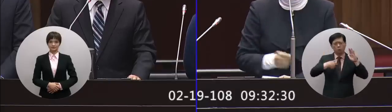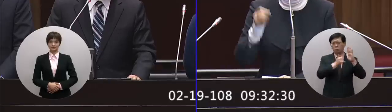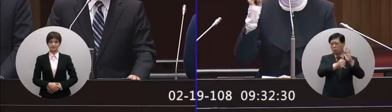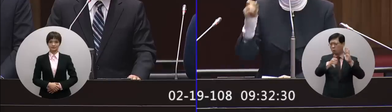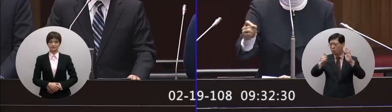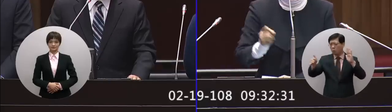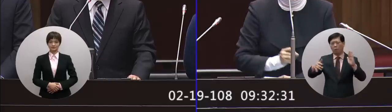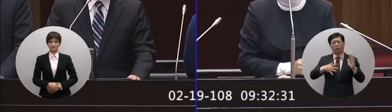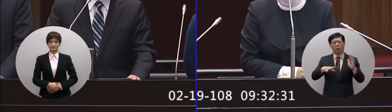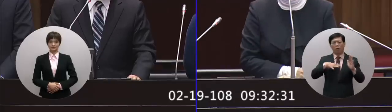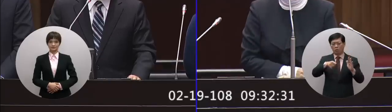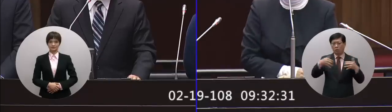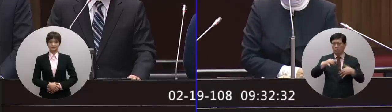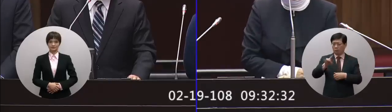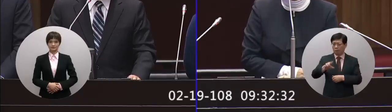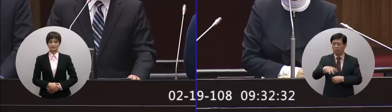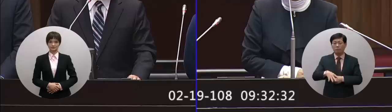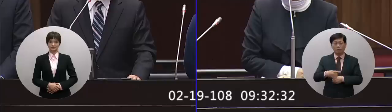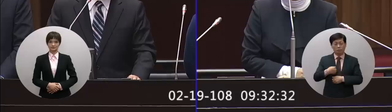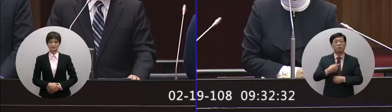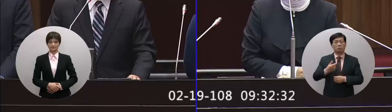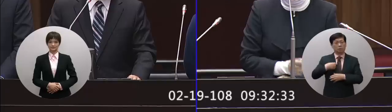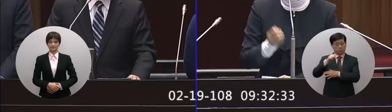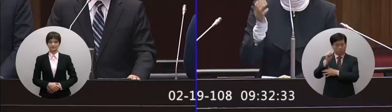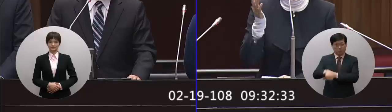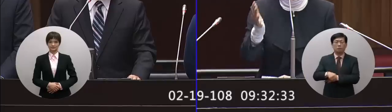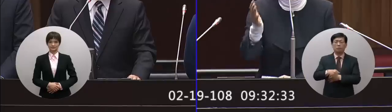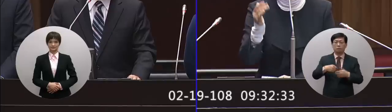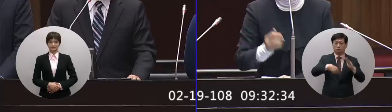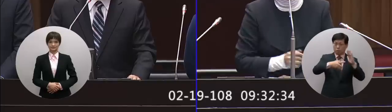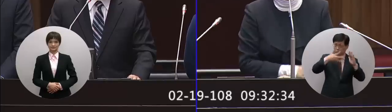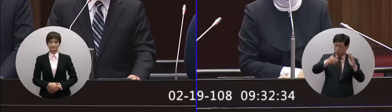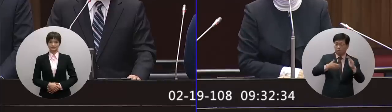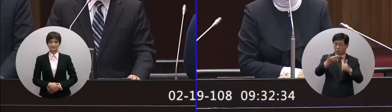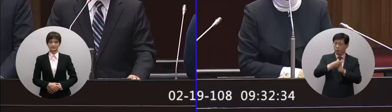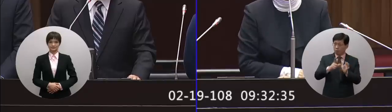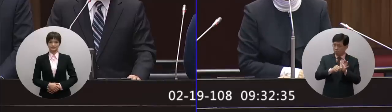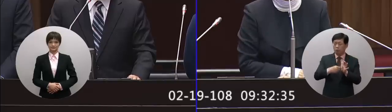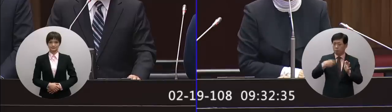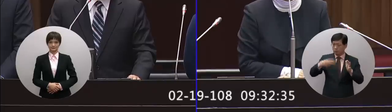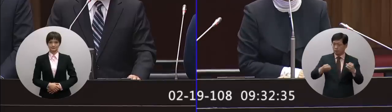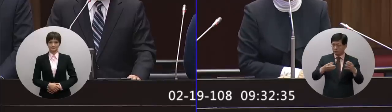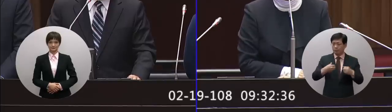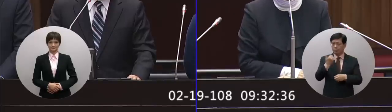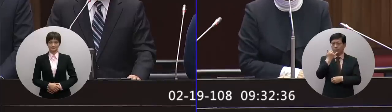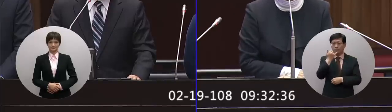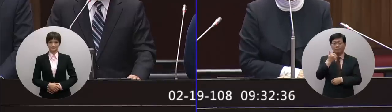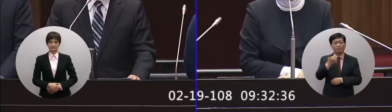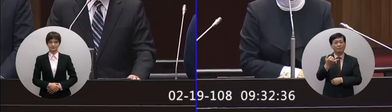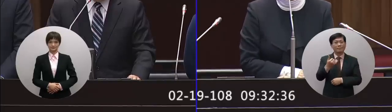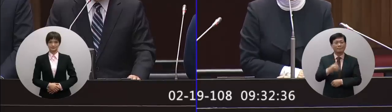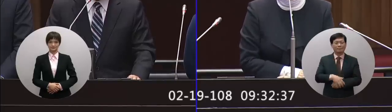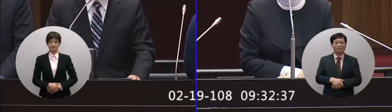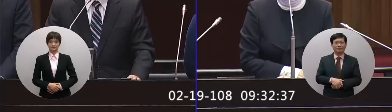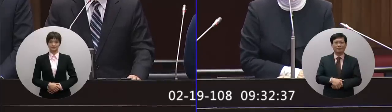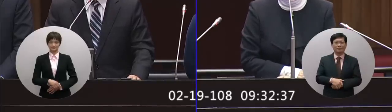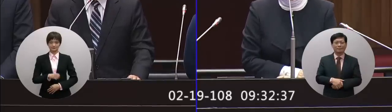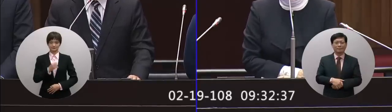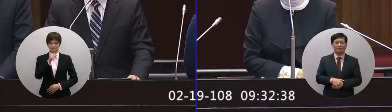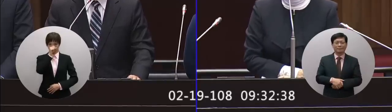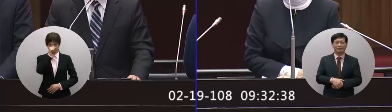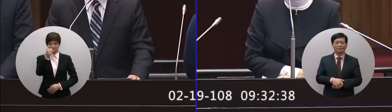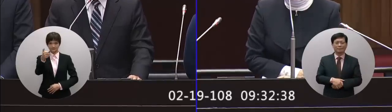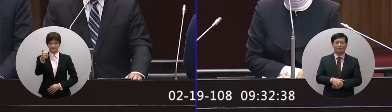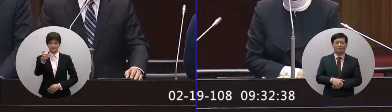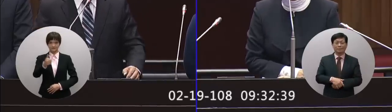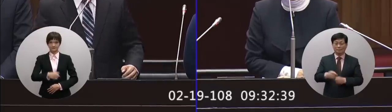部落，我知道问题点在哪里。我也很愿意，院长你拨一点时间给我，我们再来继续讨论，好不好？ 好， 好， 谢